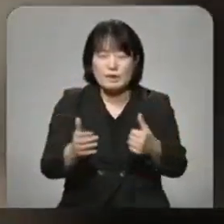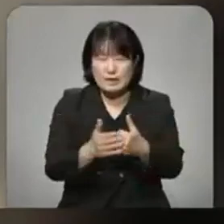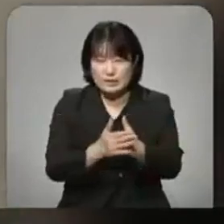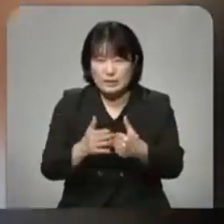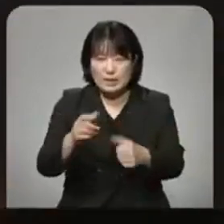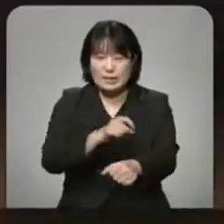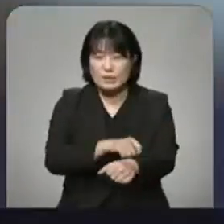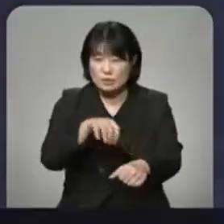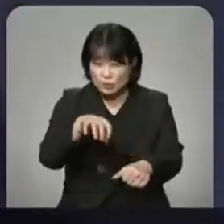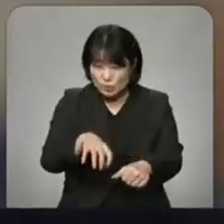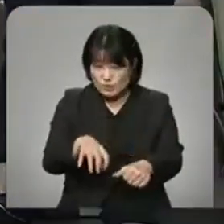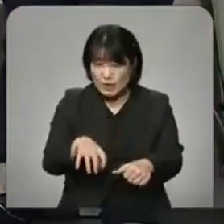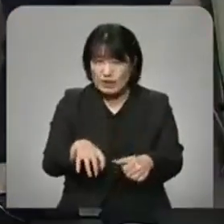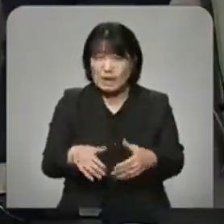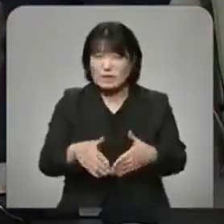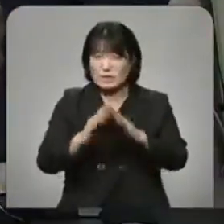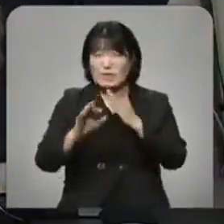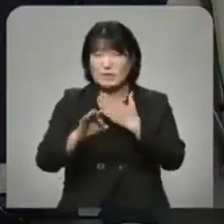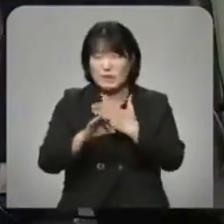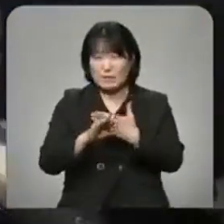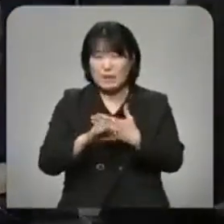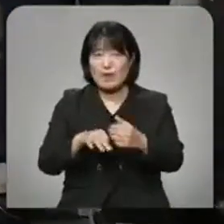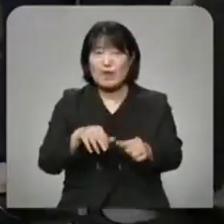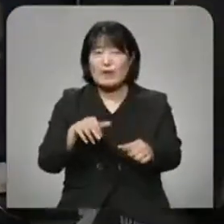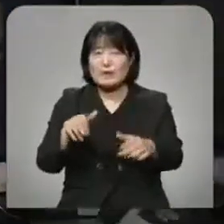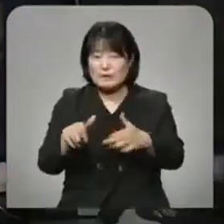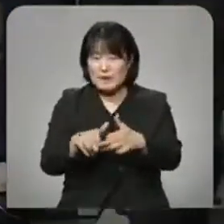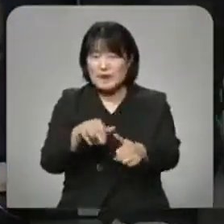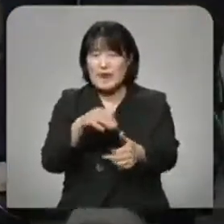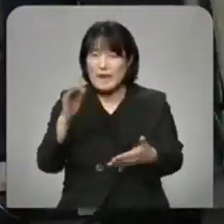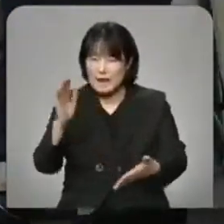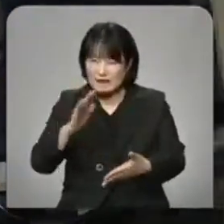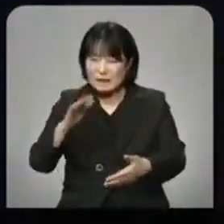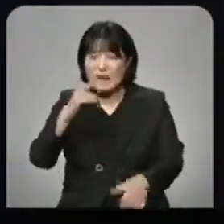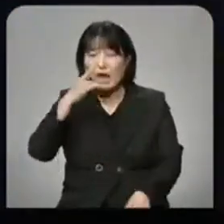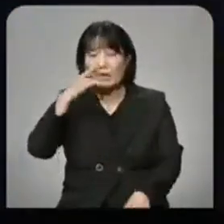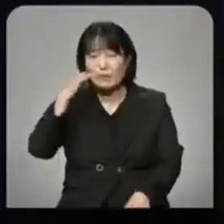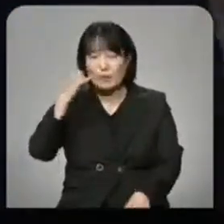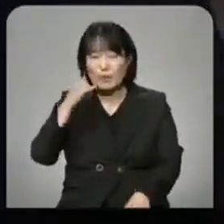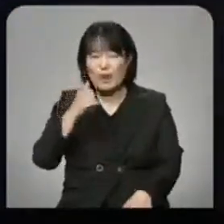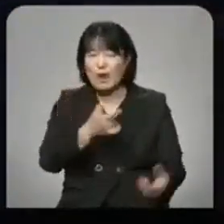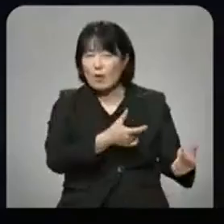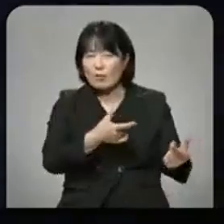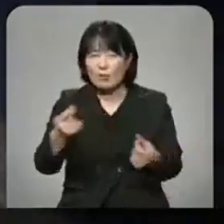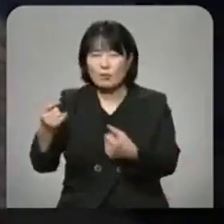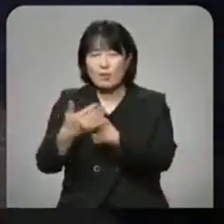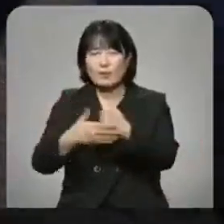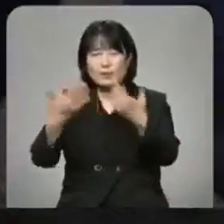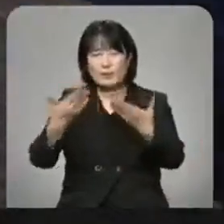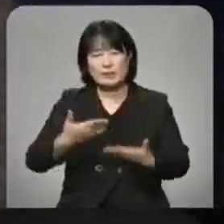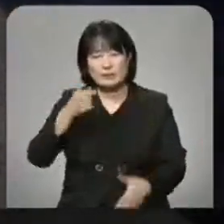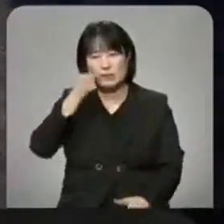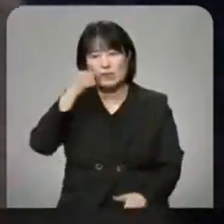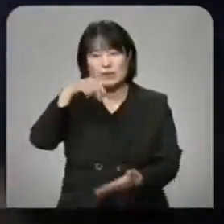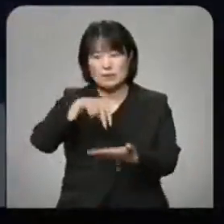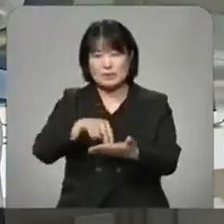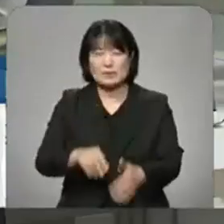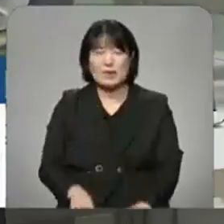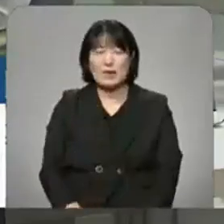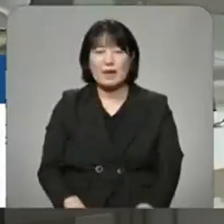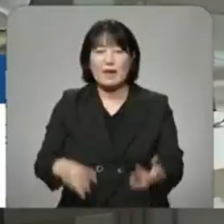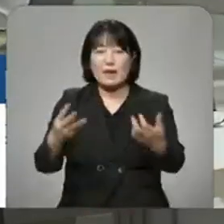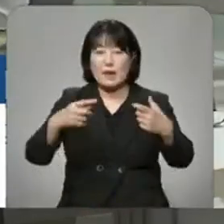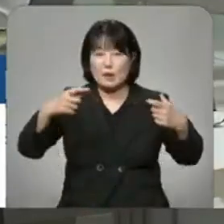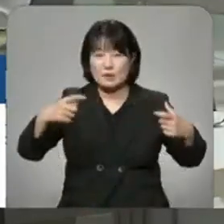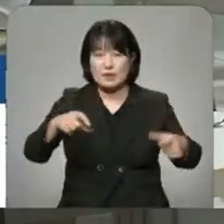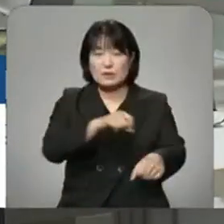시군에 설립되면 장애학생과 학부모 등이 골고루 혜택을 누리기가 어렵다는 겁니다. 강원도만의